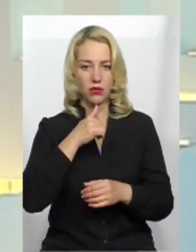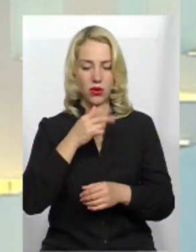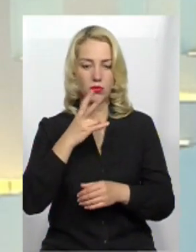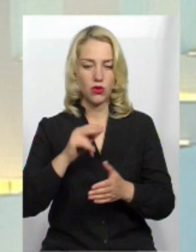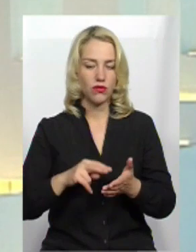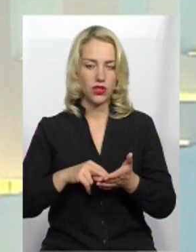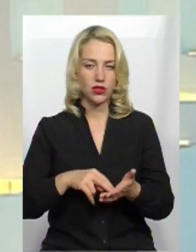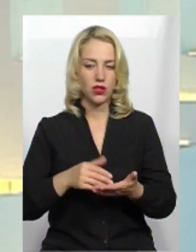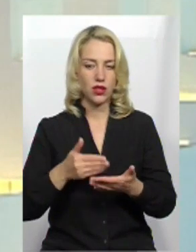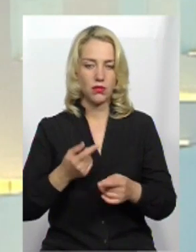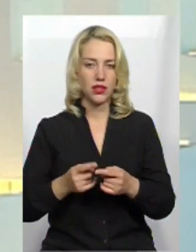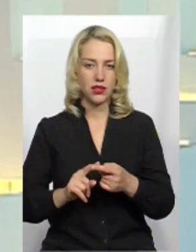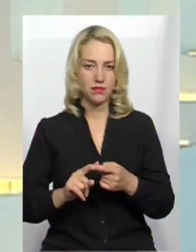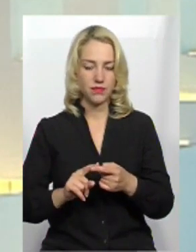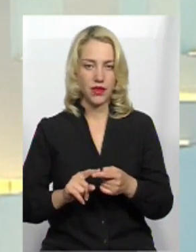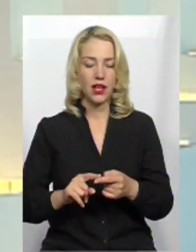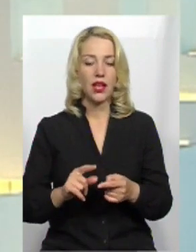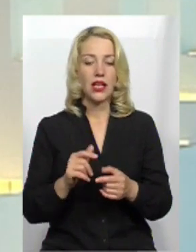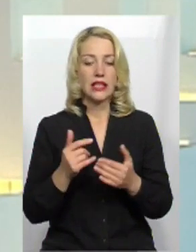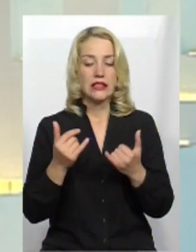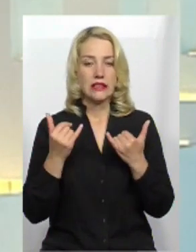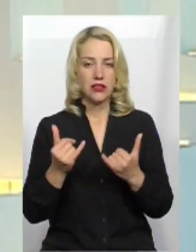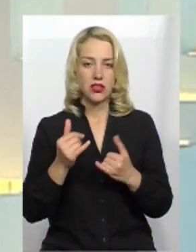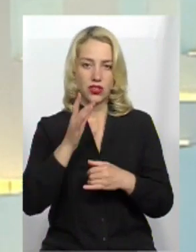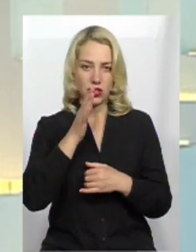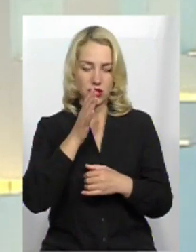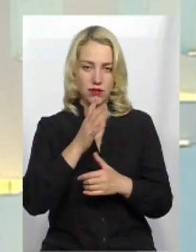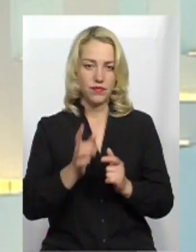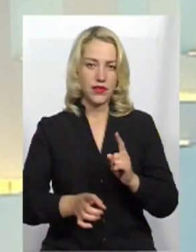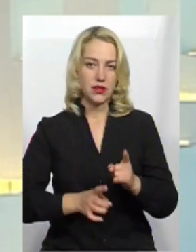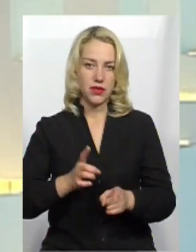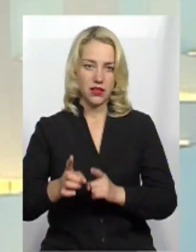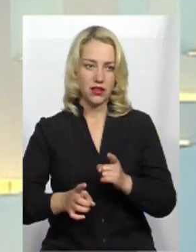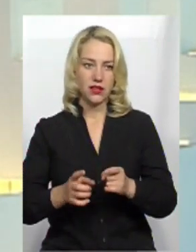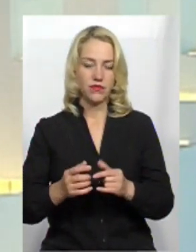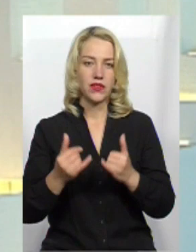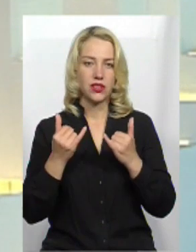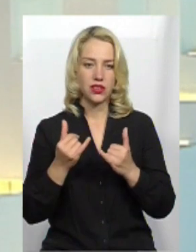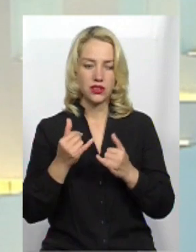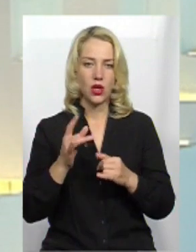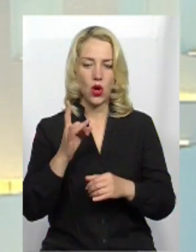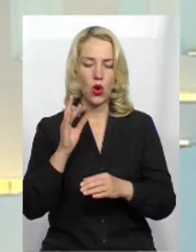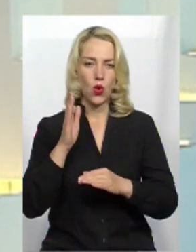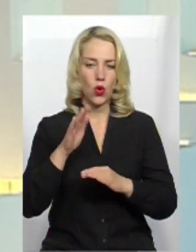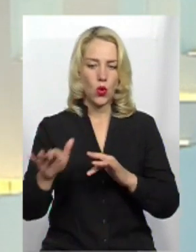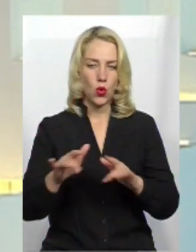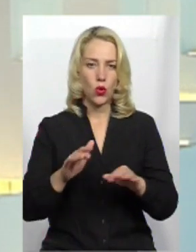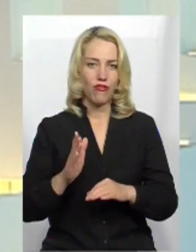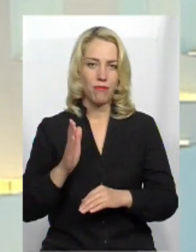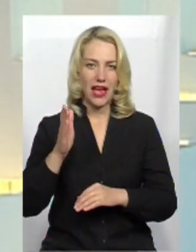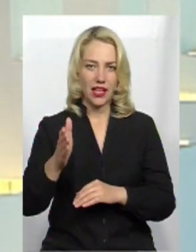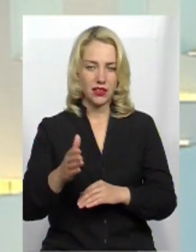але вистояла перед цим. Саме час зараз змін, саме час руху вперед.